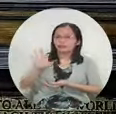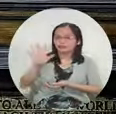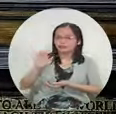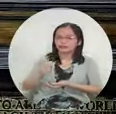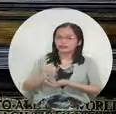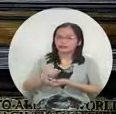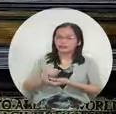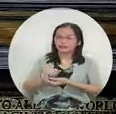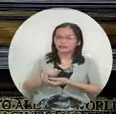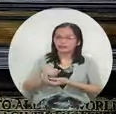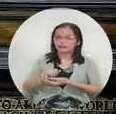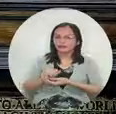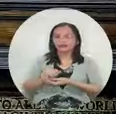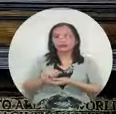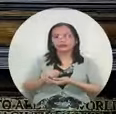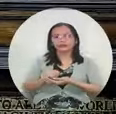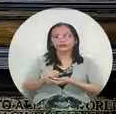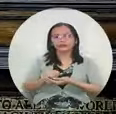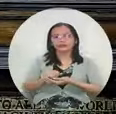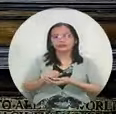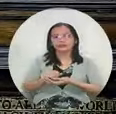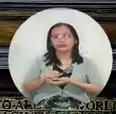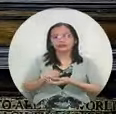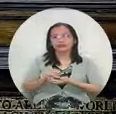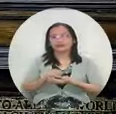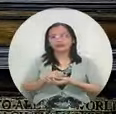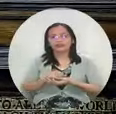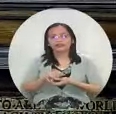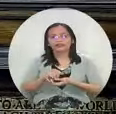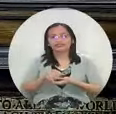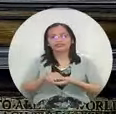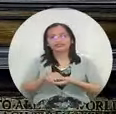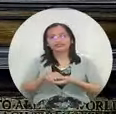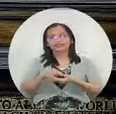Kanang 5 pesos nga pinaypay, may gusto, makahigda ka na, nana.